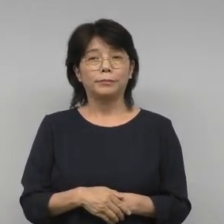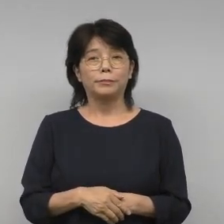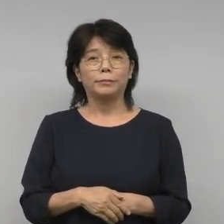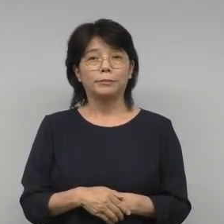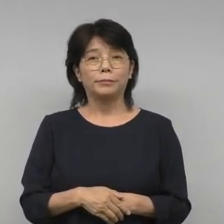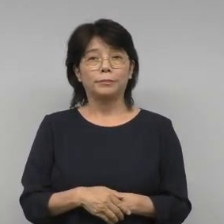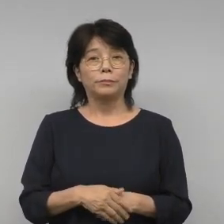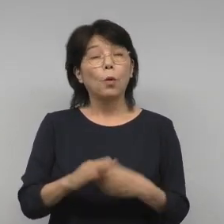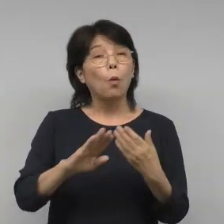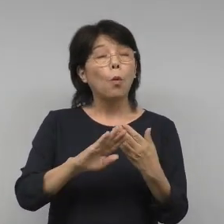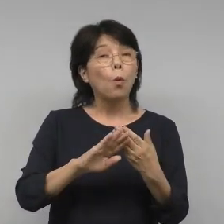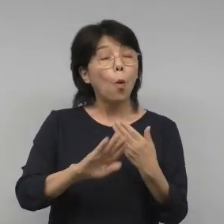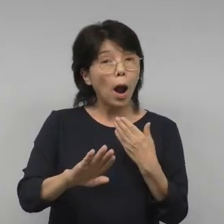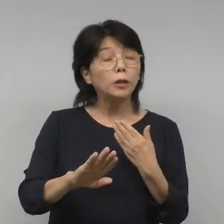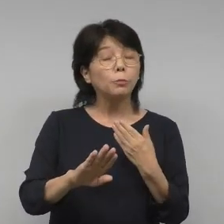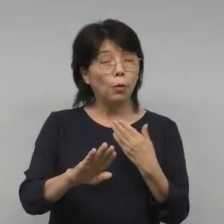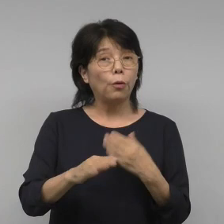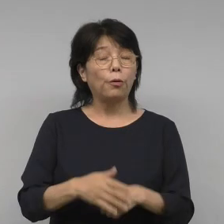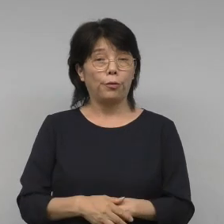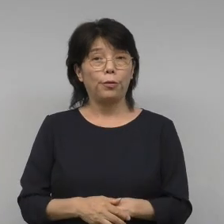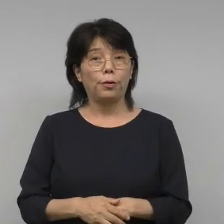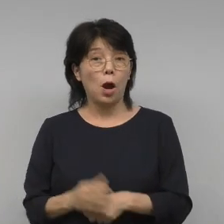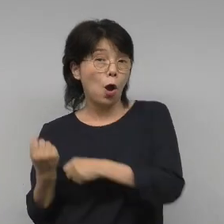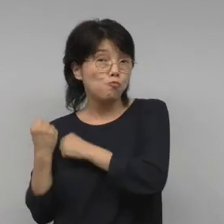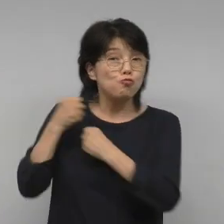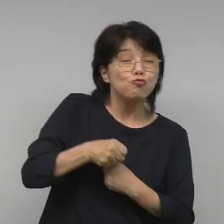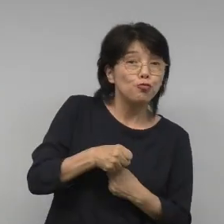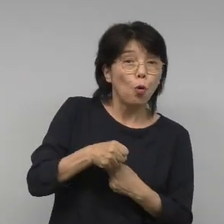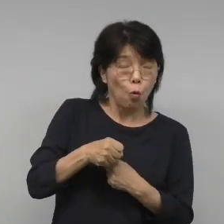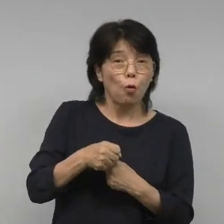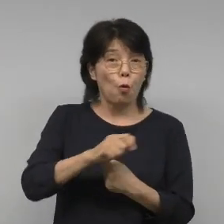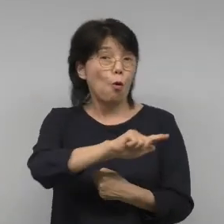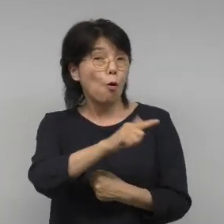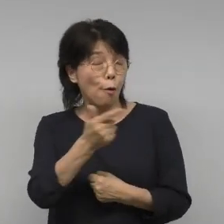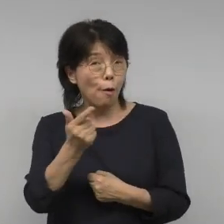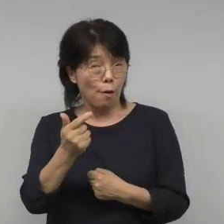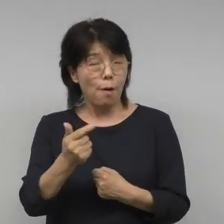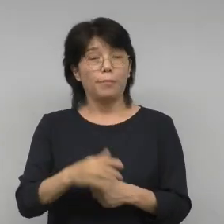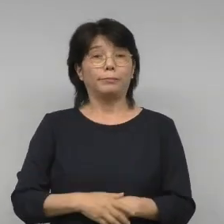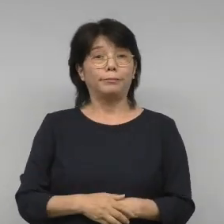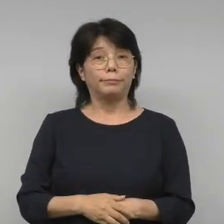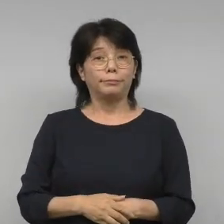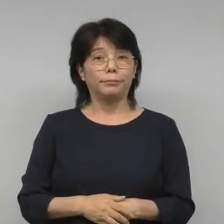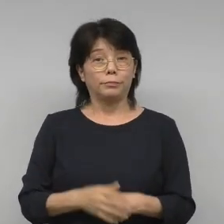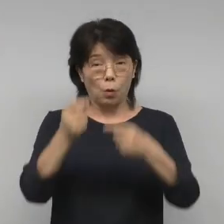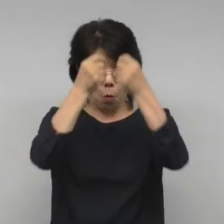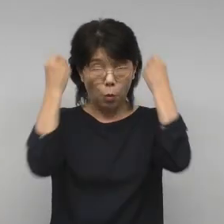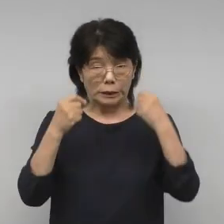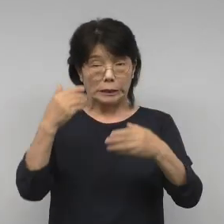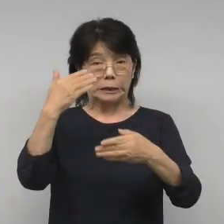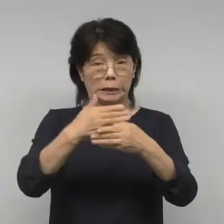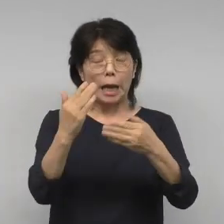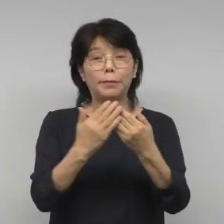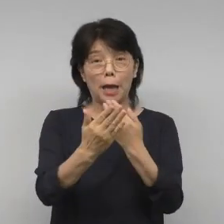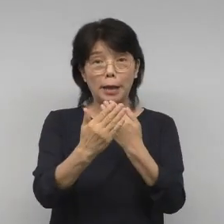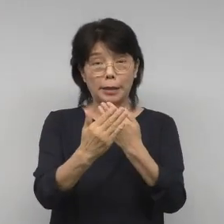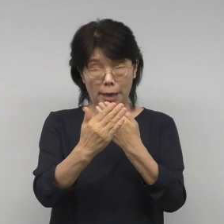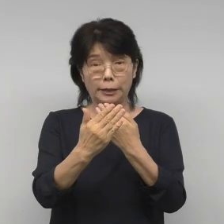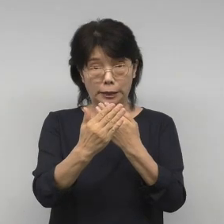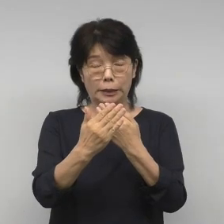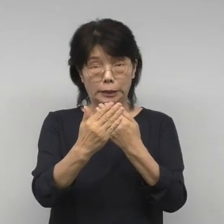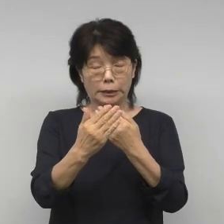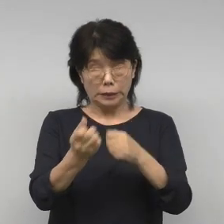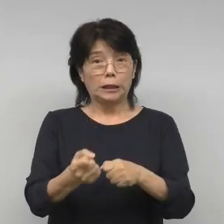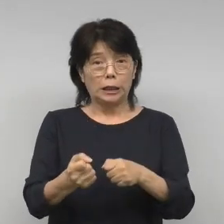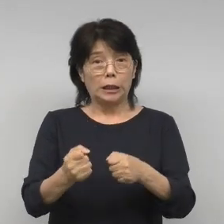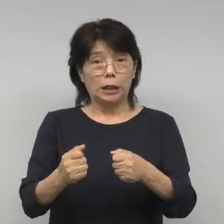。この女子野球だけじゃなくてですね、まあ、柔道等でも、個人で県大会2位になって東海大会に